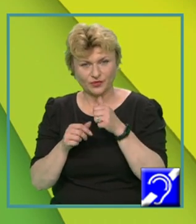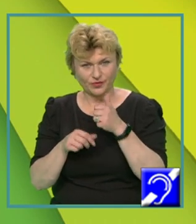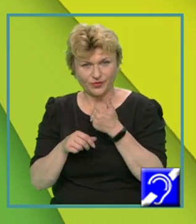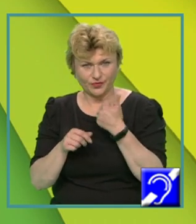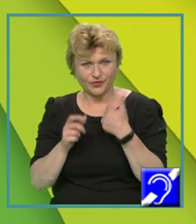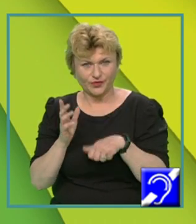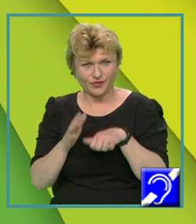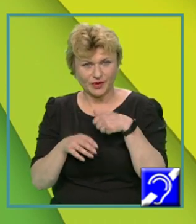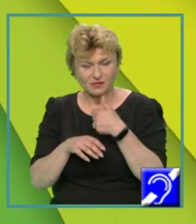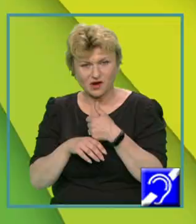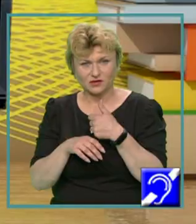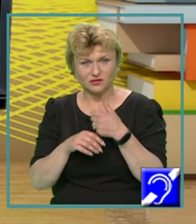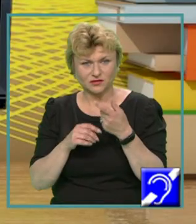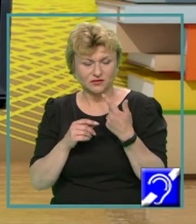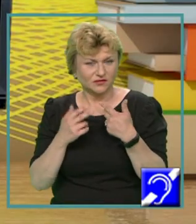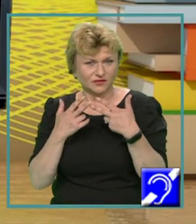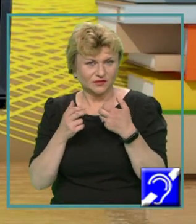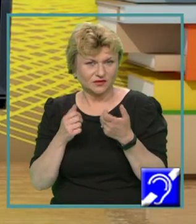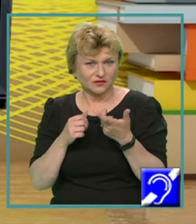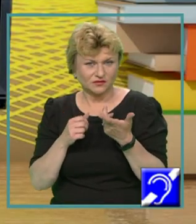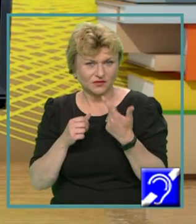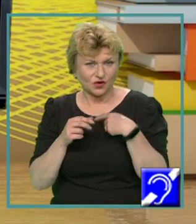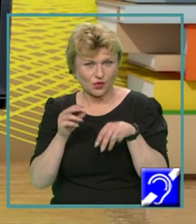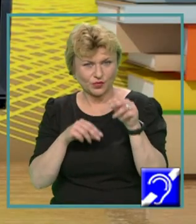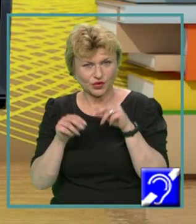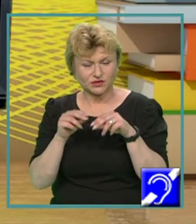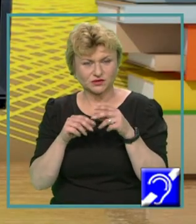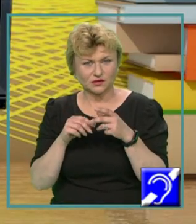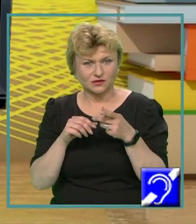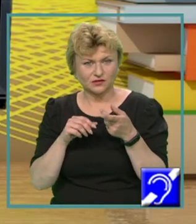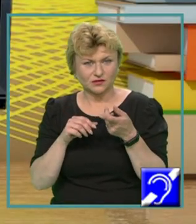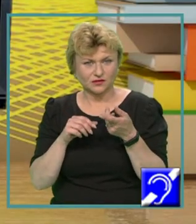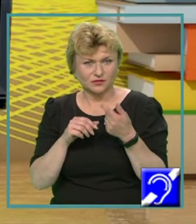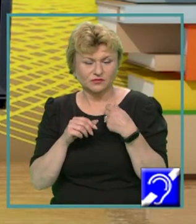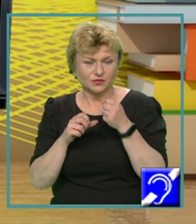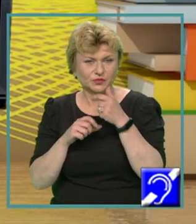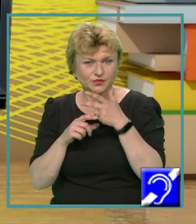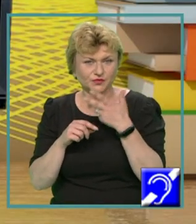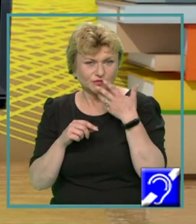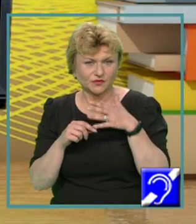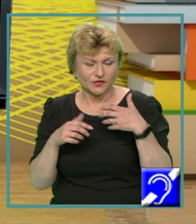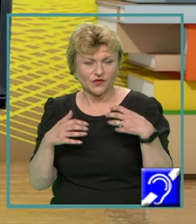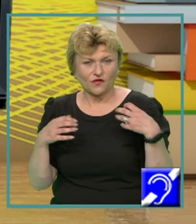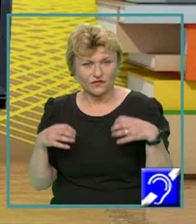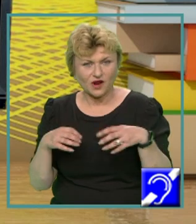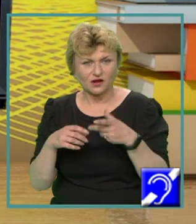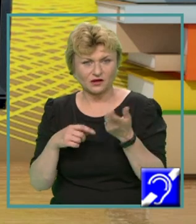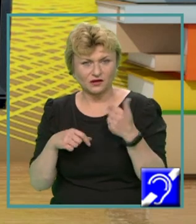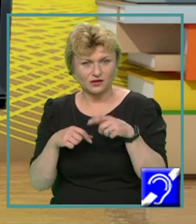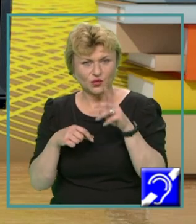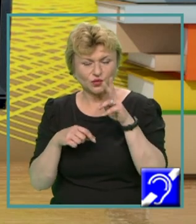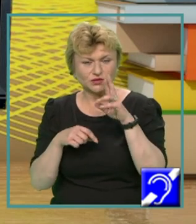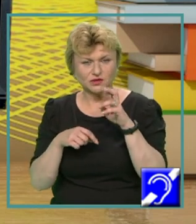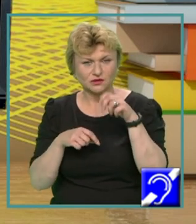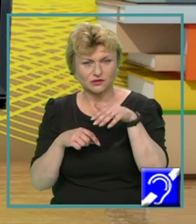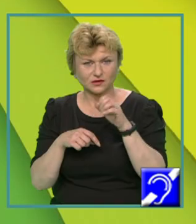care rezultă urina finală. Componenta aparatului reproducător feminin, am văzut deja ovarele, trompele, da, și uterine și